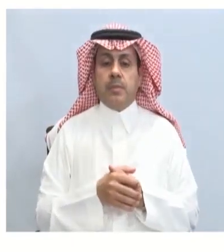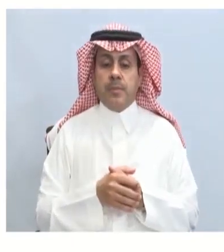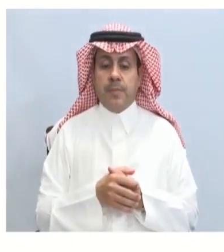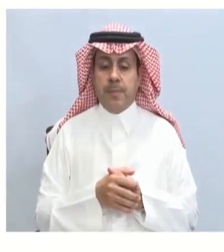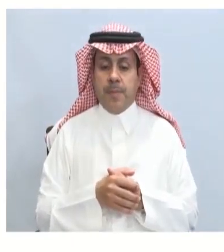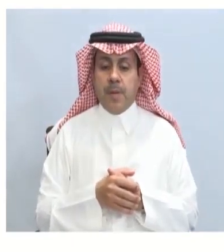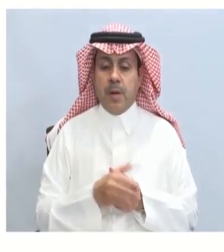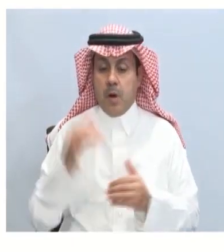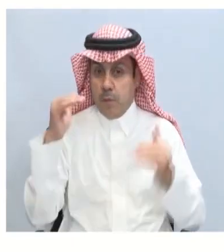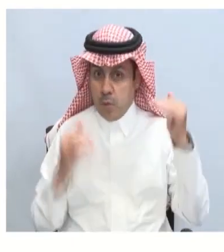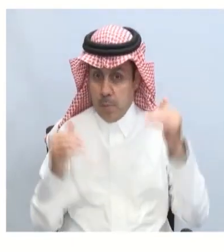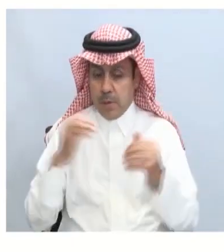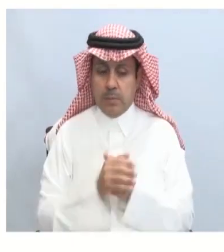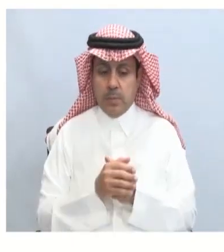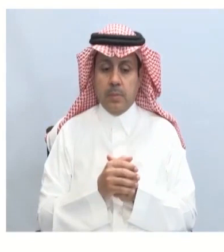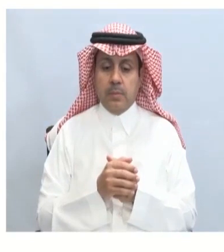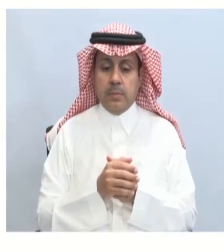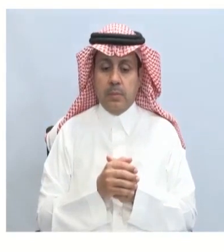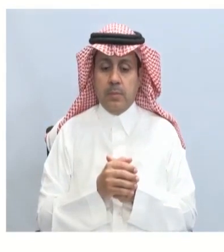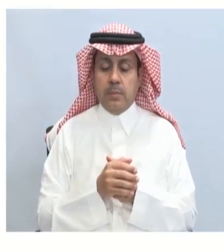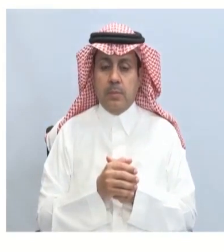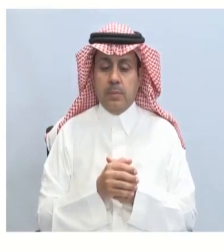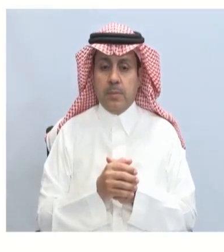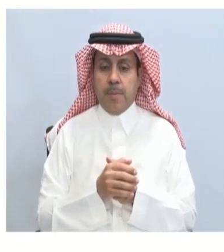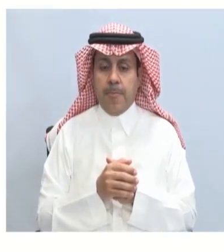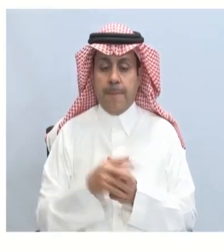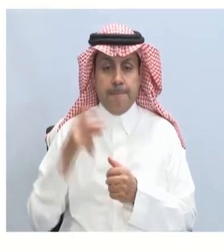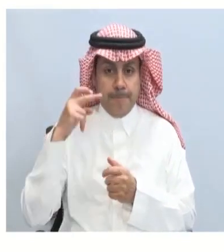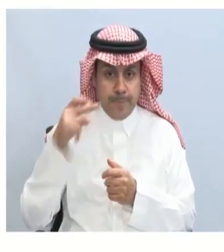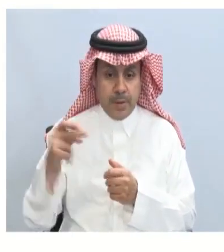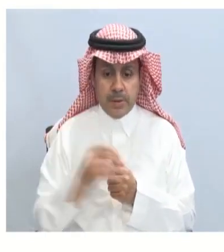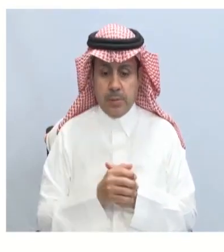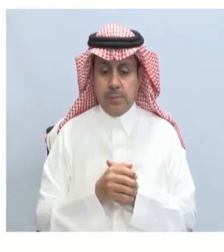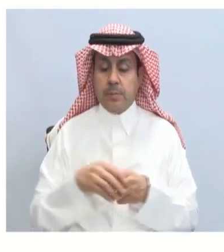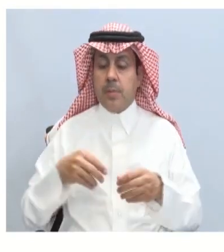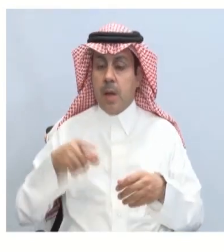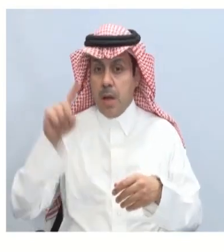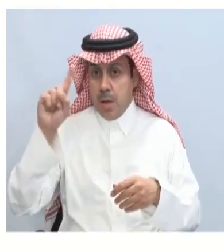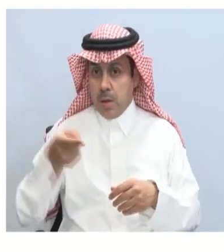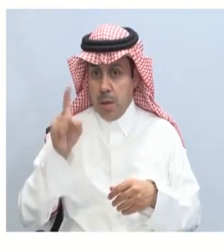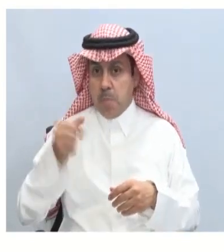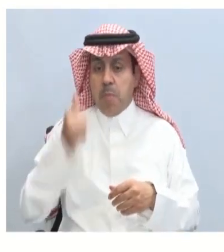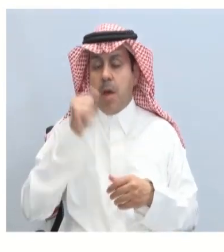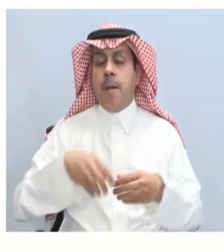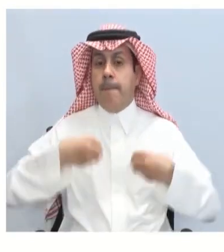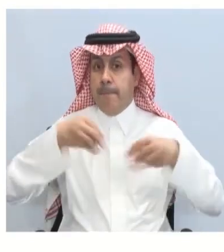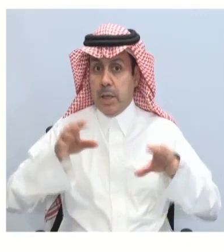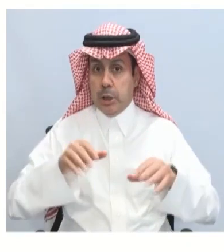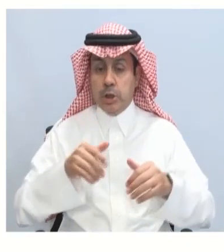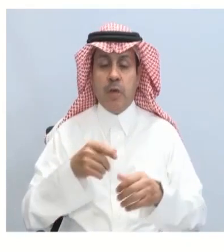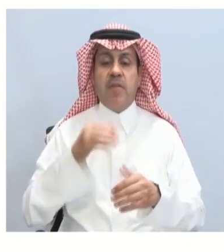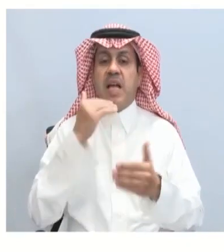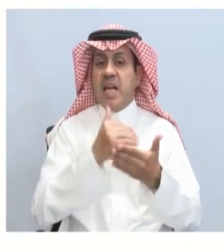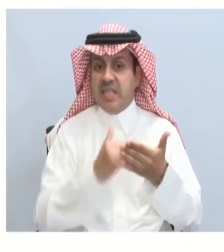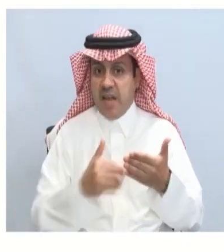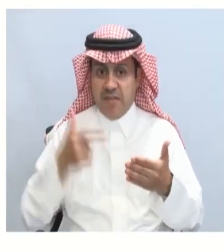كذلك من حيث الفروقات بينهما الجواب هنا ربا البيع يجري فقط في الاصناف